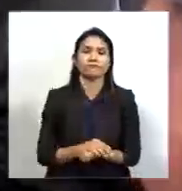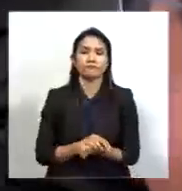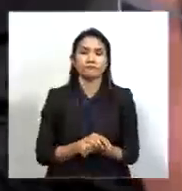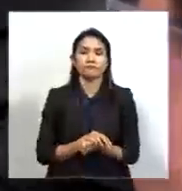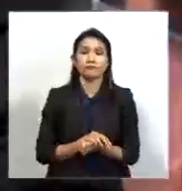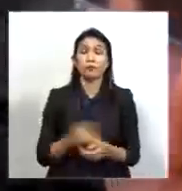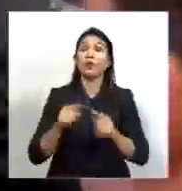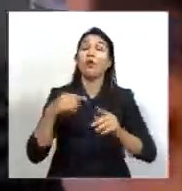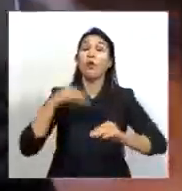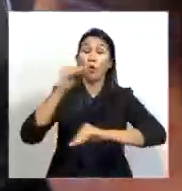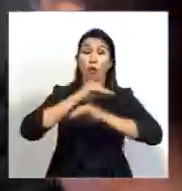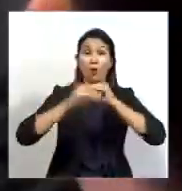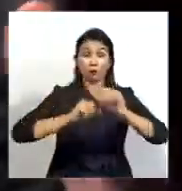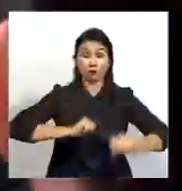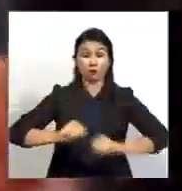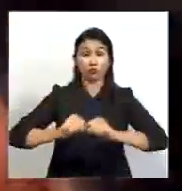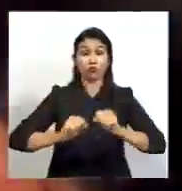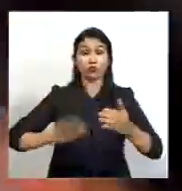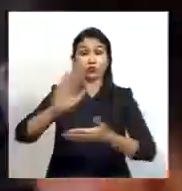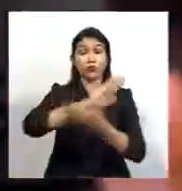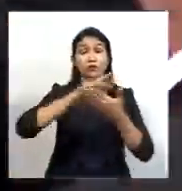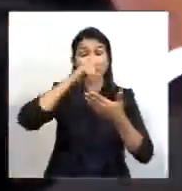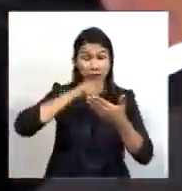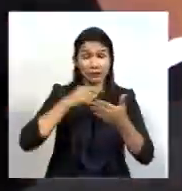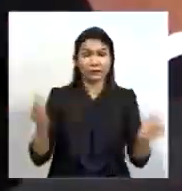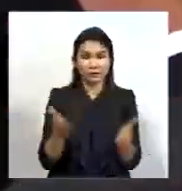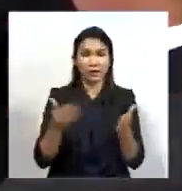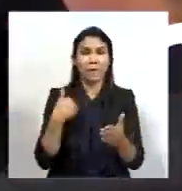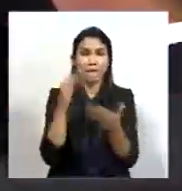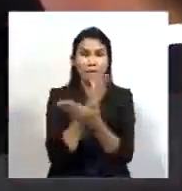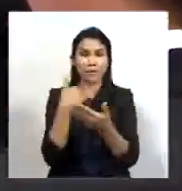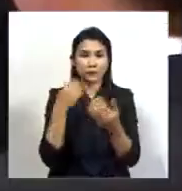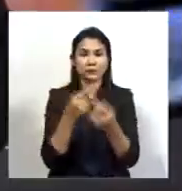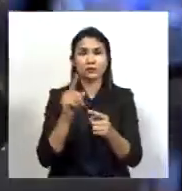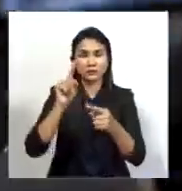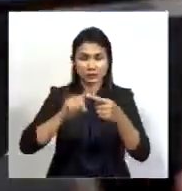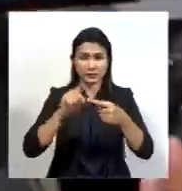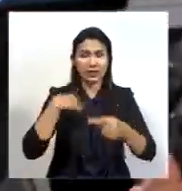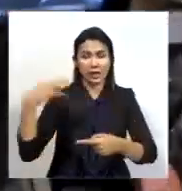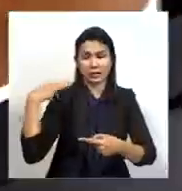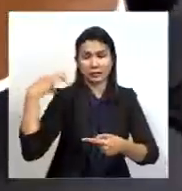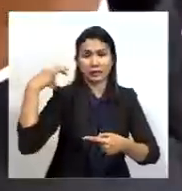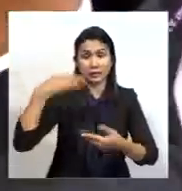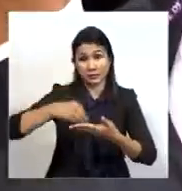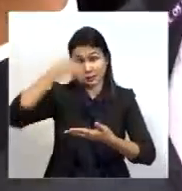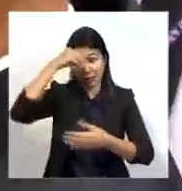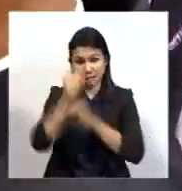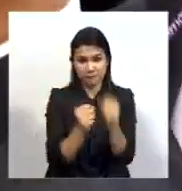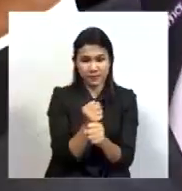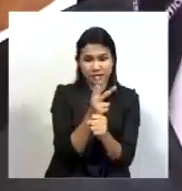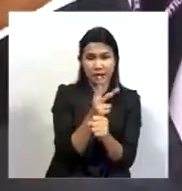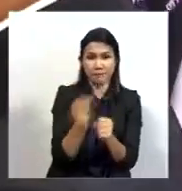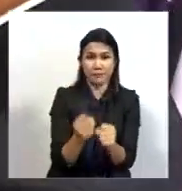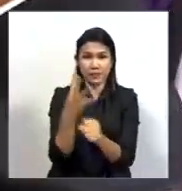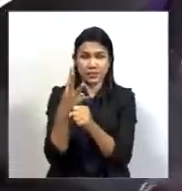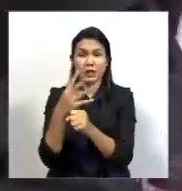สำหรับโครงการยุวชนสร้างชาติแบ่งกิจกรรมเป็น3กิจกรรมสำคัญนะคะคือ1ยุวชนอาสาที่จะนำนักศึกษาปี3และปี